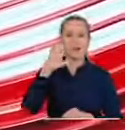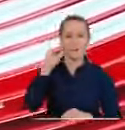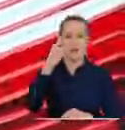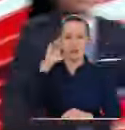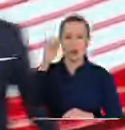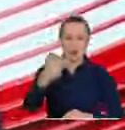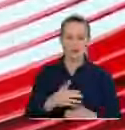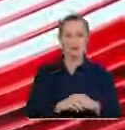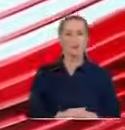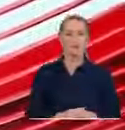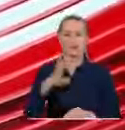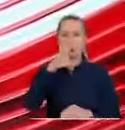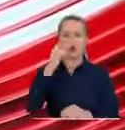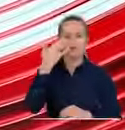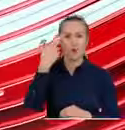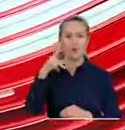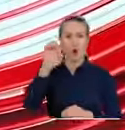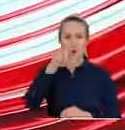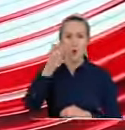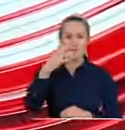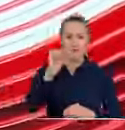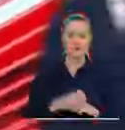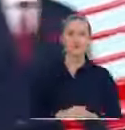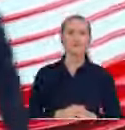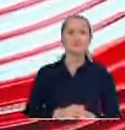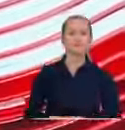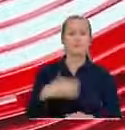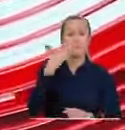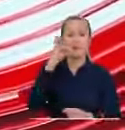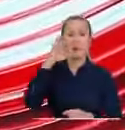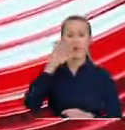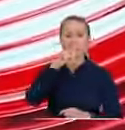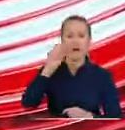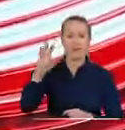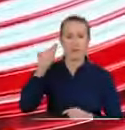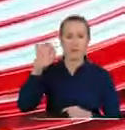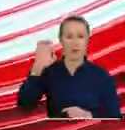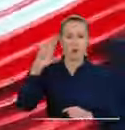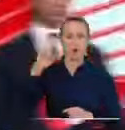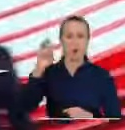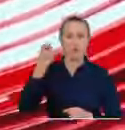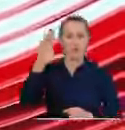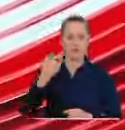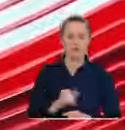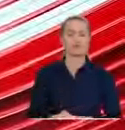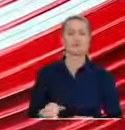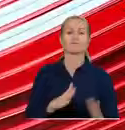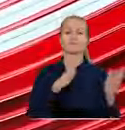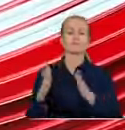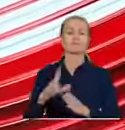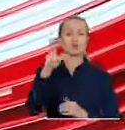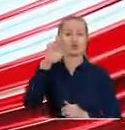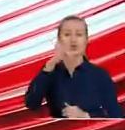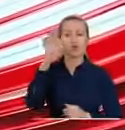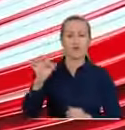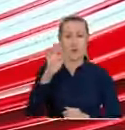stanowisku numer 8 Szymon Hołownia. Dobry wieczór. Przy stanowisku numer 9 Mirosław Piotrowski. Dobry wieczór. Przy stanowisku 10 Krzysztof Bosak. Dobry wieczór